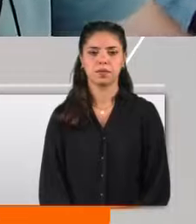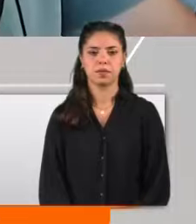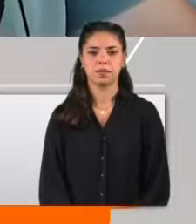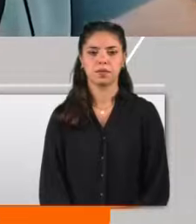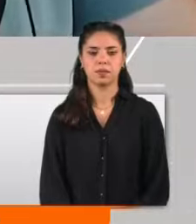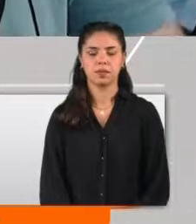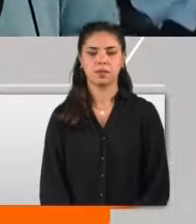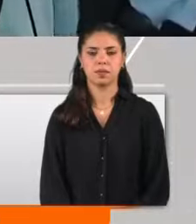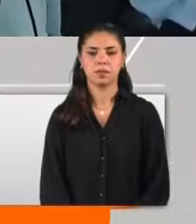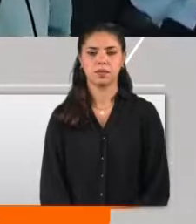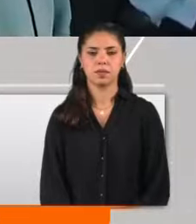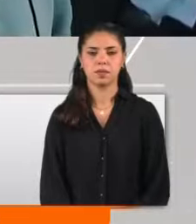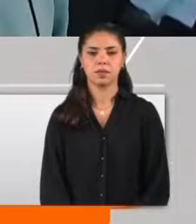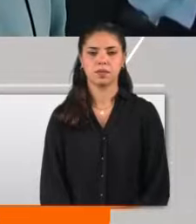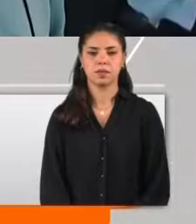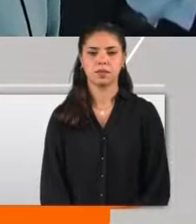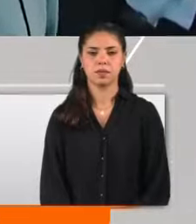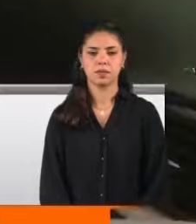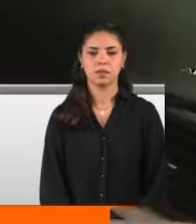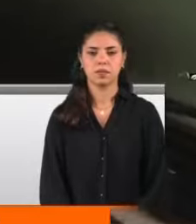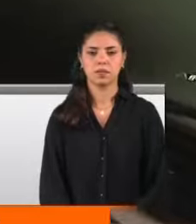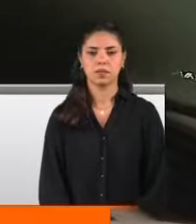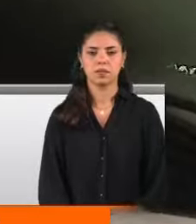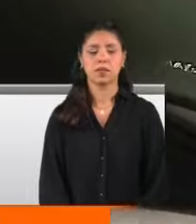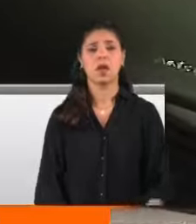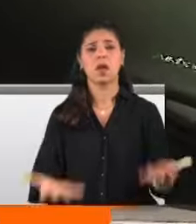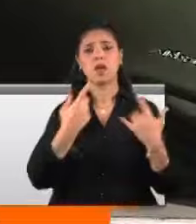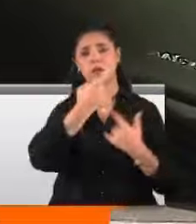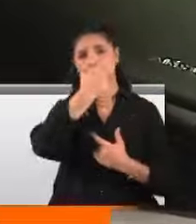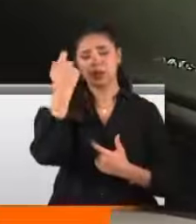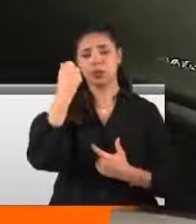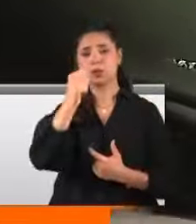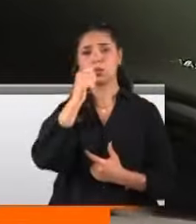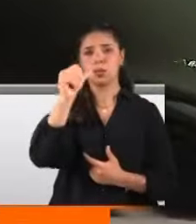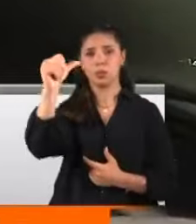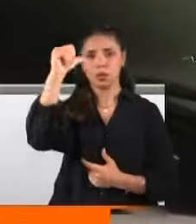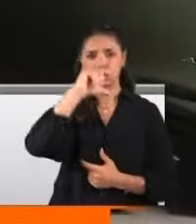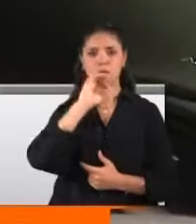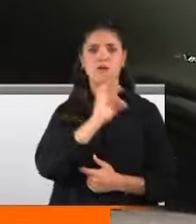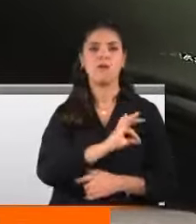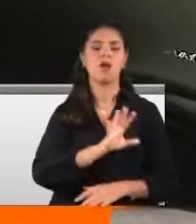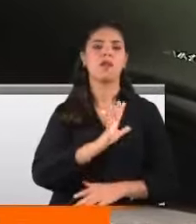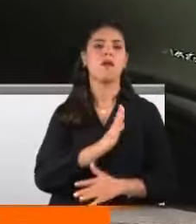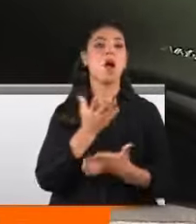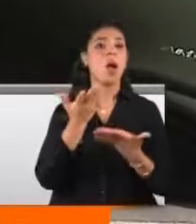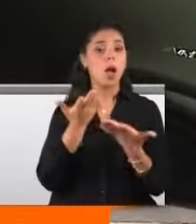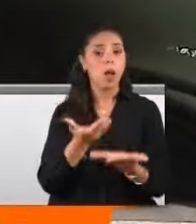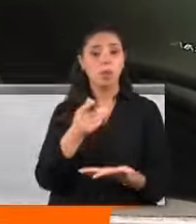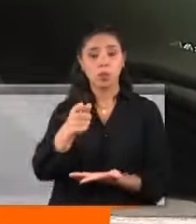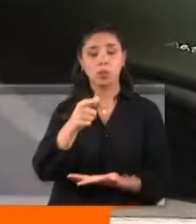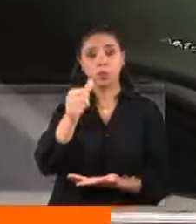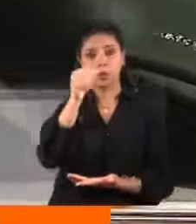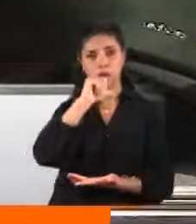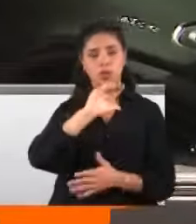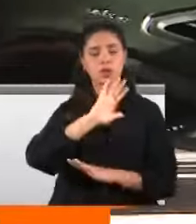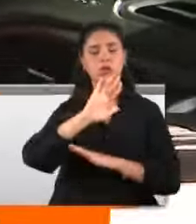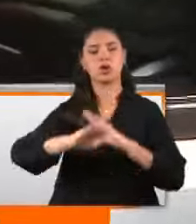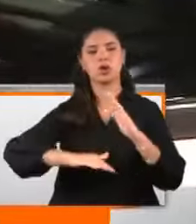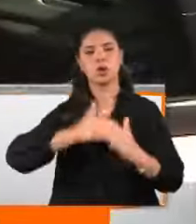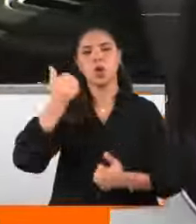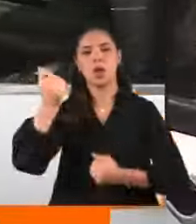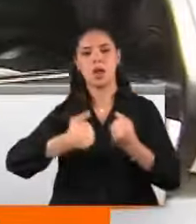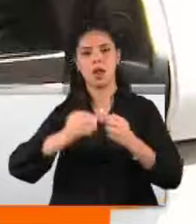şişesinin altındaki tahtayı yaktığını gördüm. Havalar çok sıcak. Su içmenizde ise fayda var tabii ama bu suyu içtikten sonra